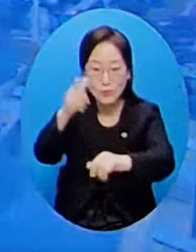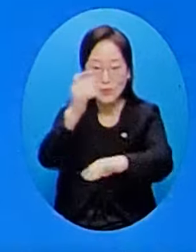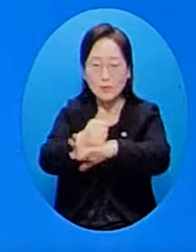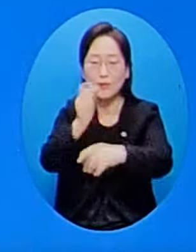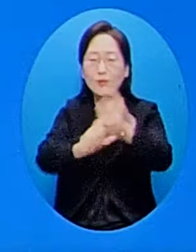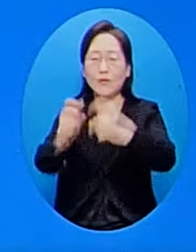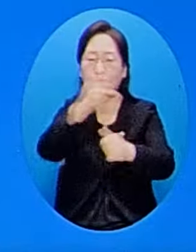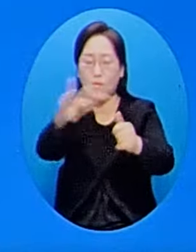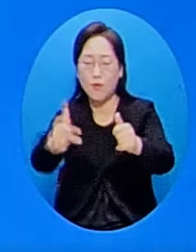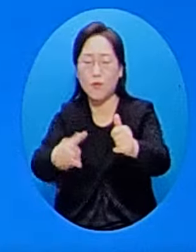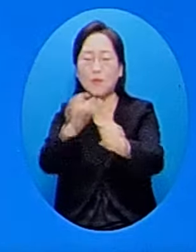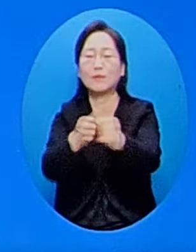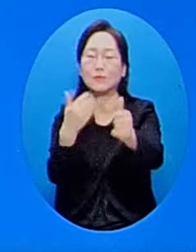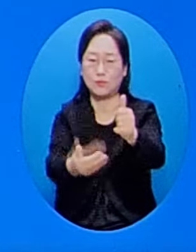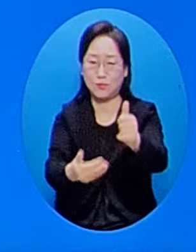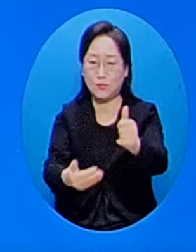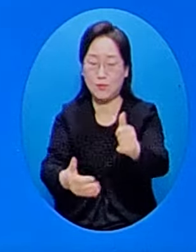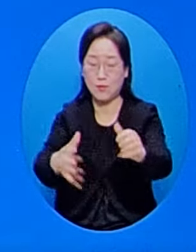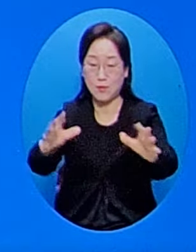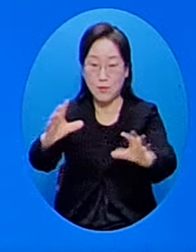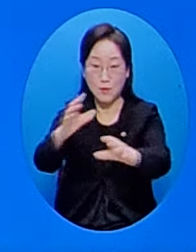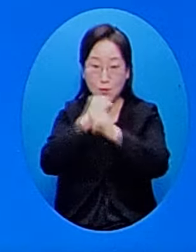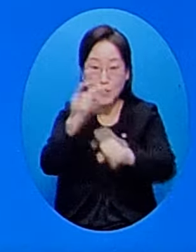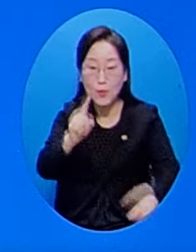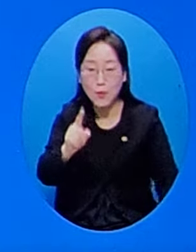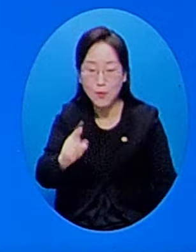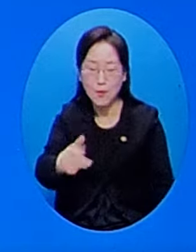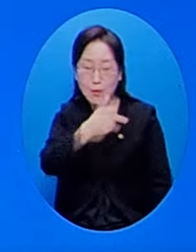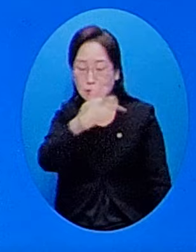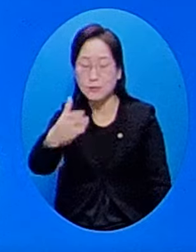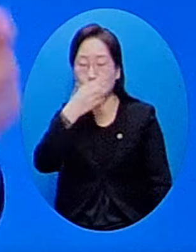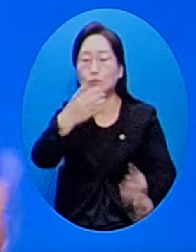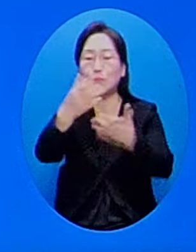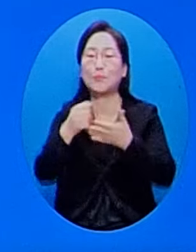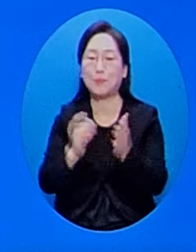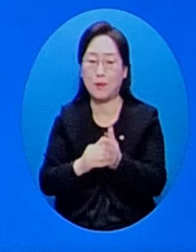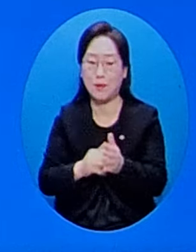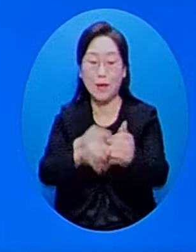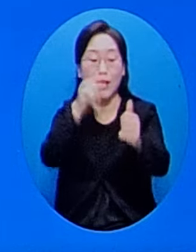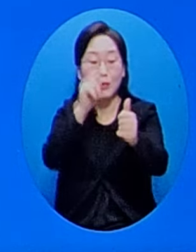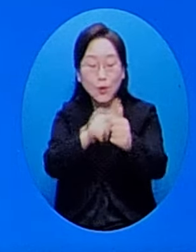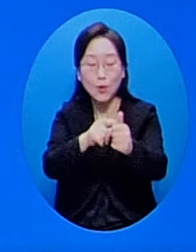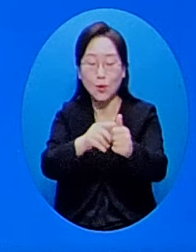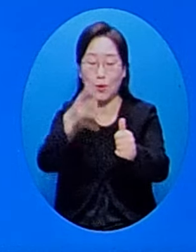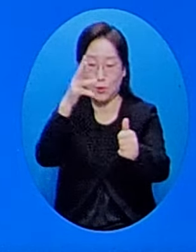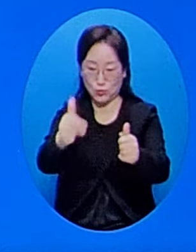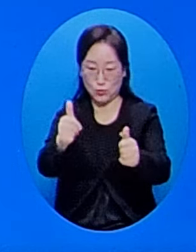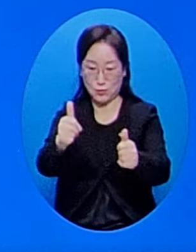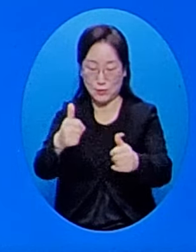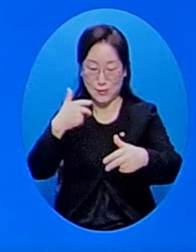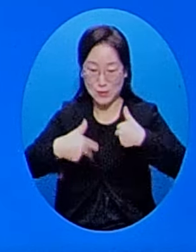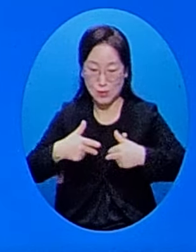것을 맡게 됩니다. 그리고 결론적으로 얼마나 큰 축복을 받느냐, 주인의 즐거움에 참여할지어다.